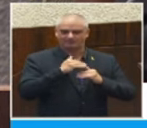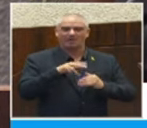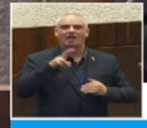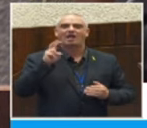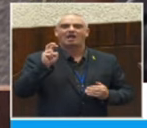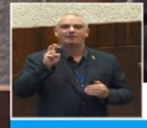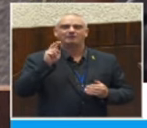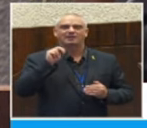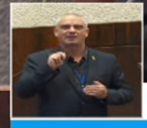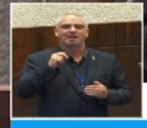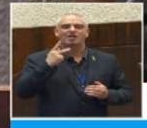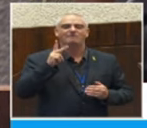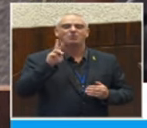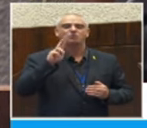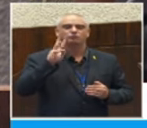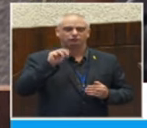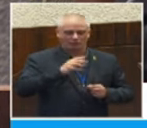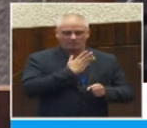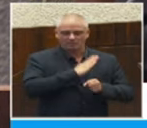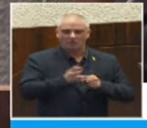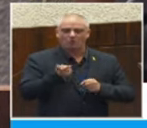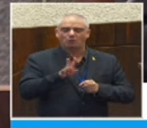נילפורושן, חוסל אף הוא.